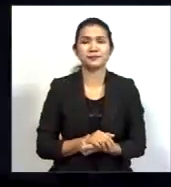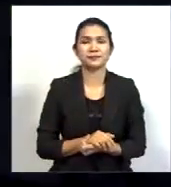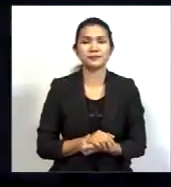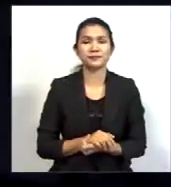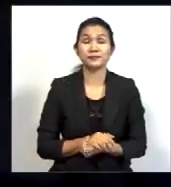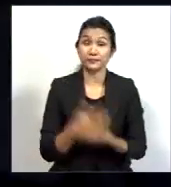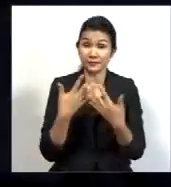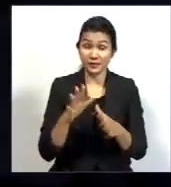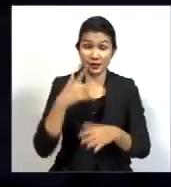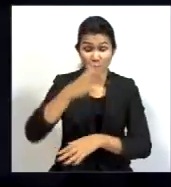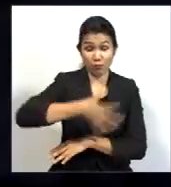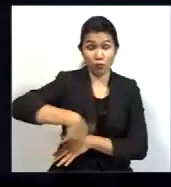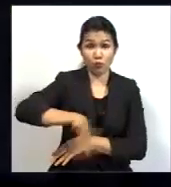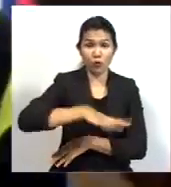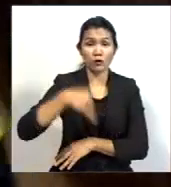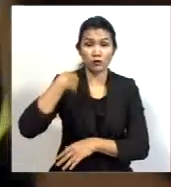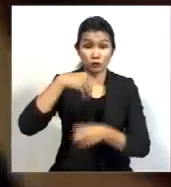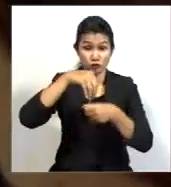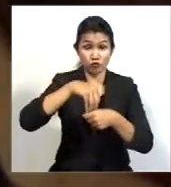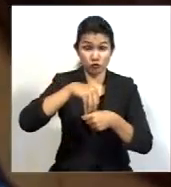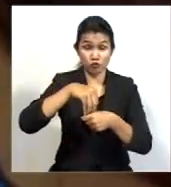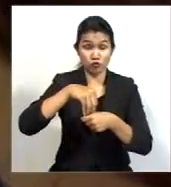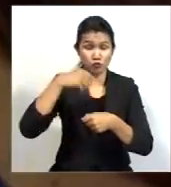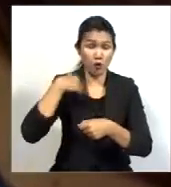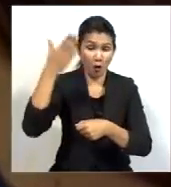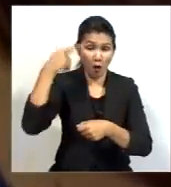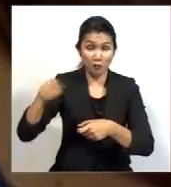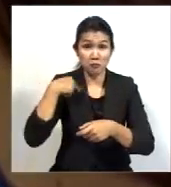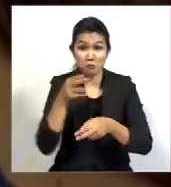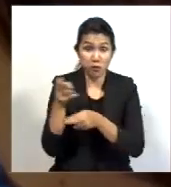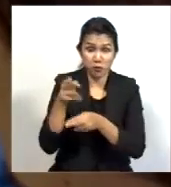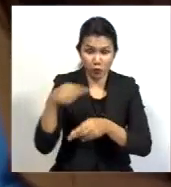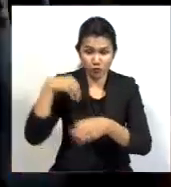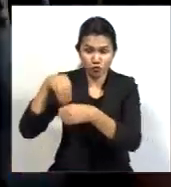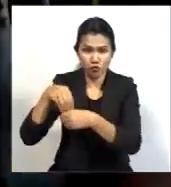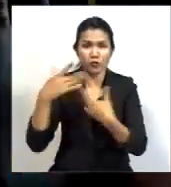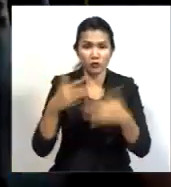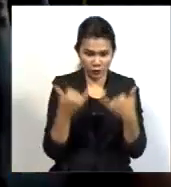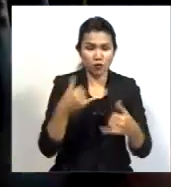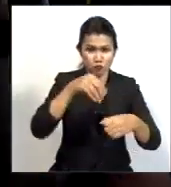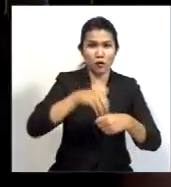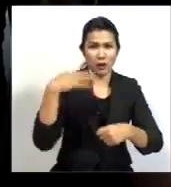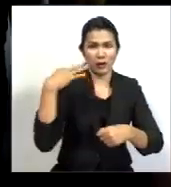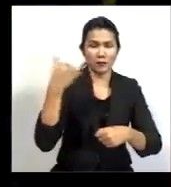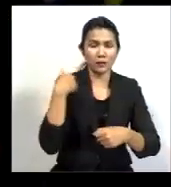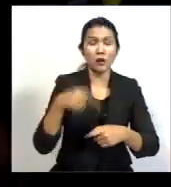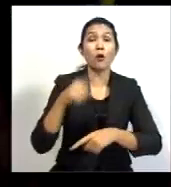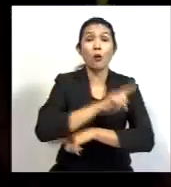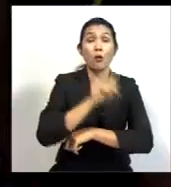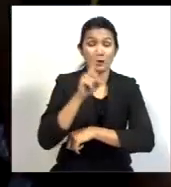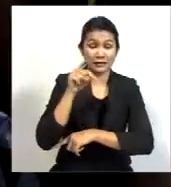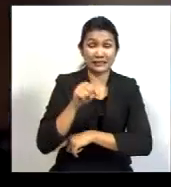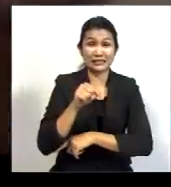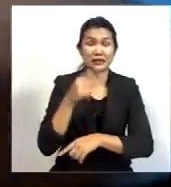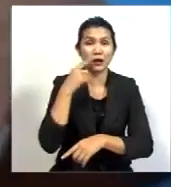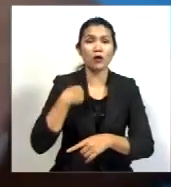ขณะที่หนึ่งในผู้ที่อยู่ในเหตุการณ์ครับมาร่วมกิจกรรมในวันนี้ด้วยบอกกับเล่ากับทีมข่าวเราว่าในวันเกิดเหตุตนเองและคร